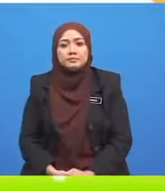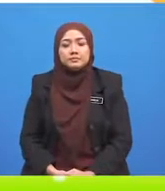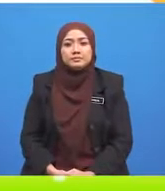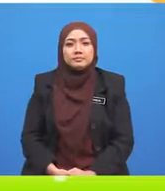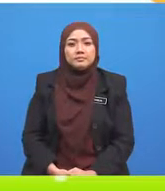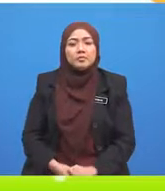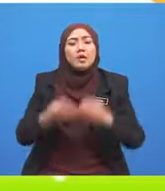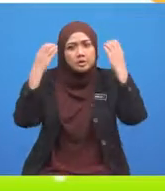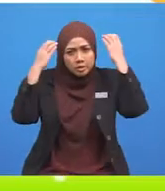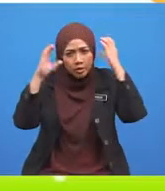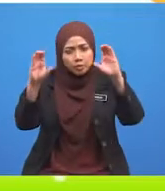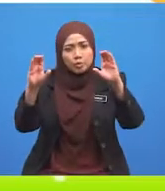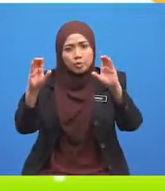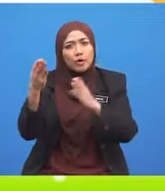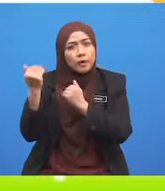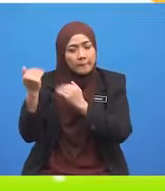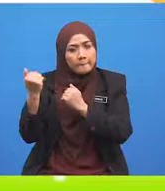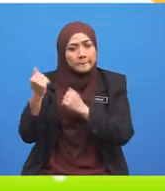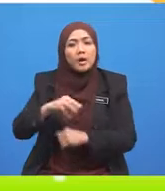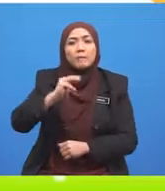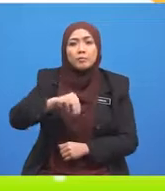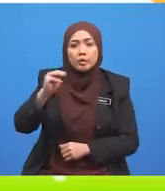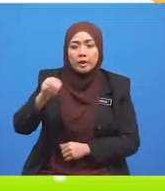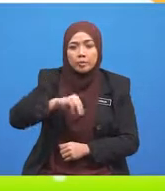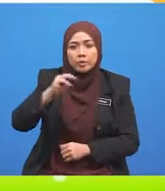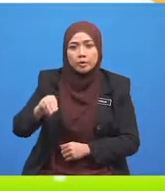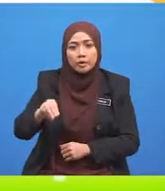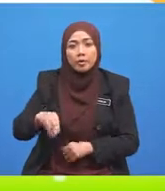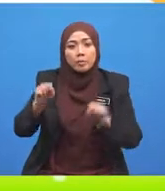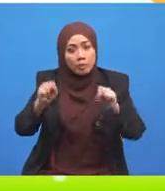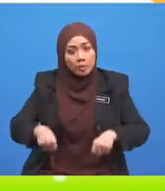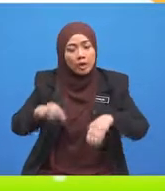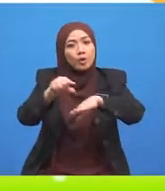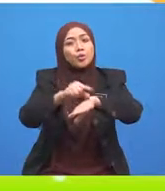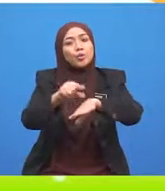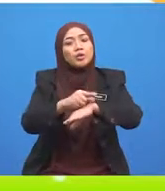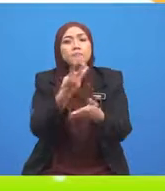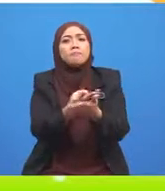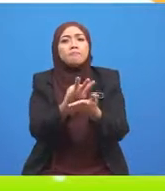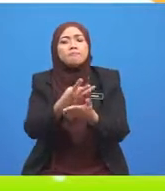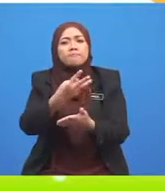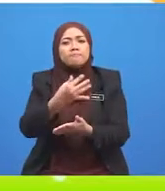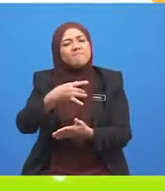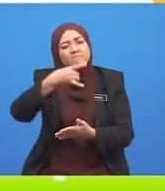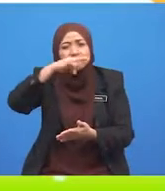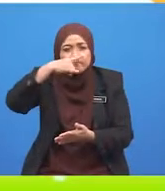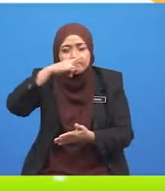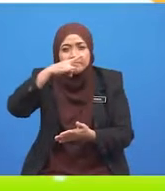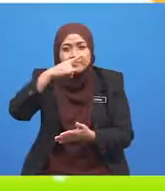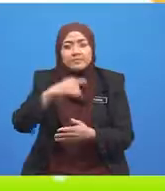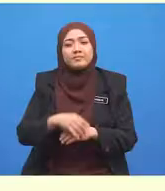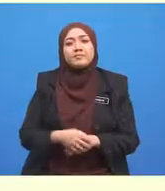Cikgu sarankan murid-murid menggunakan wang mainan semasa perbincangan